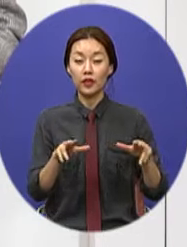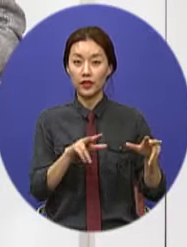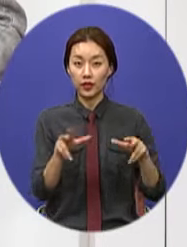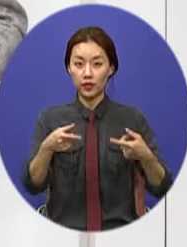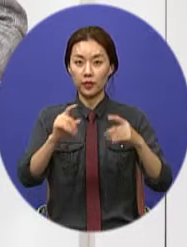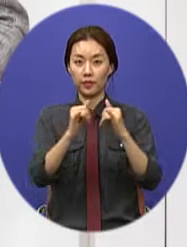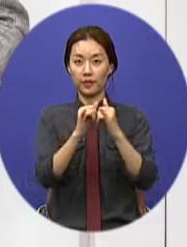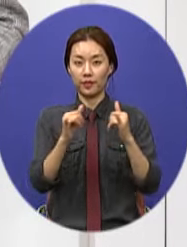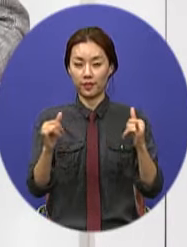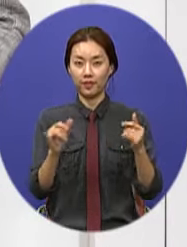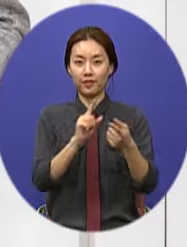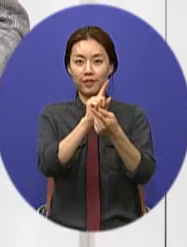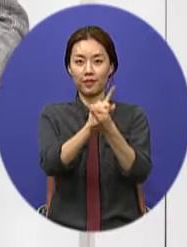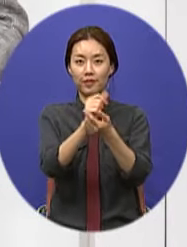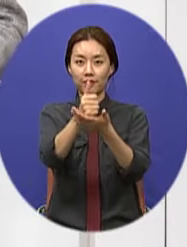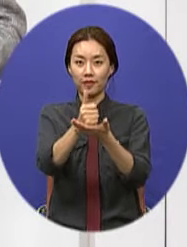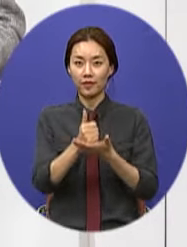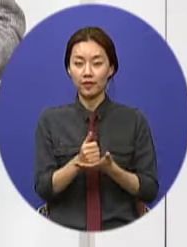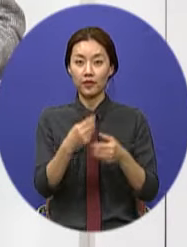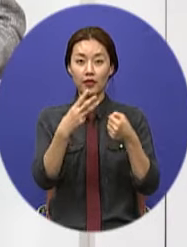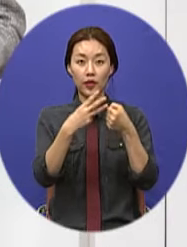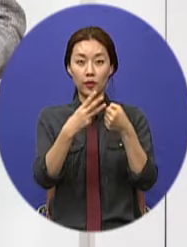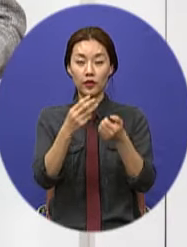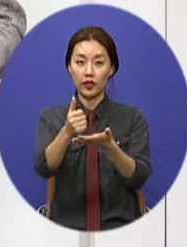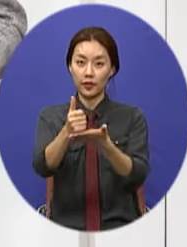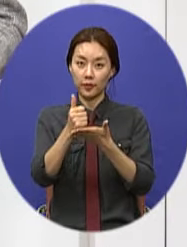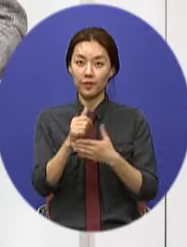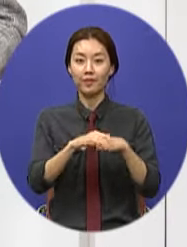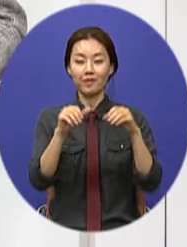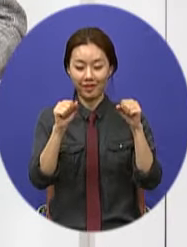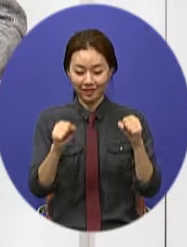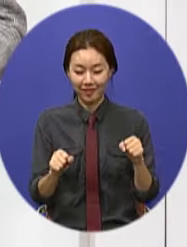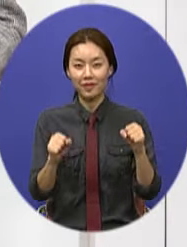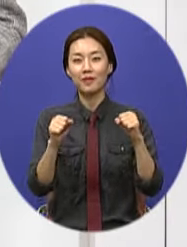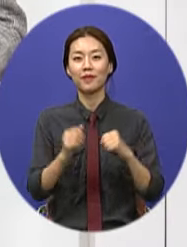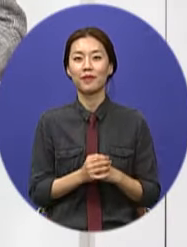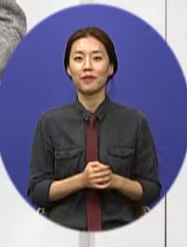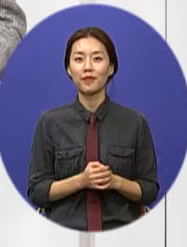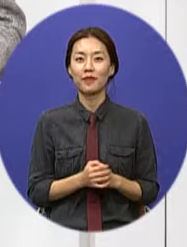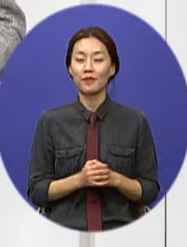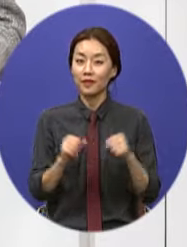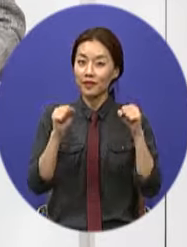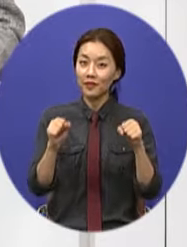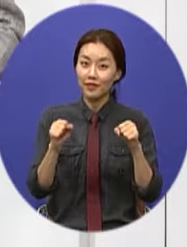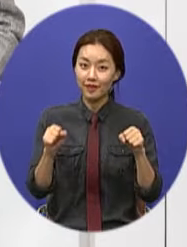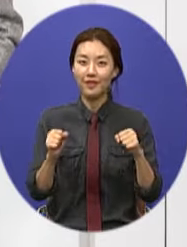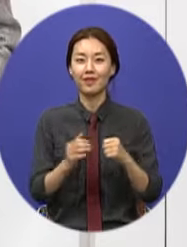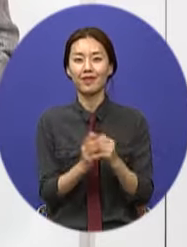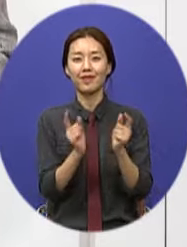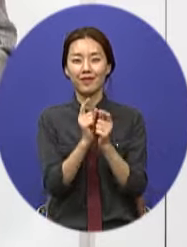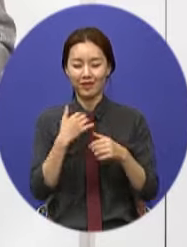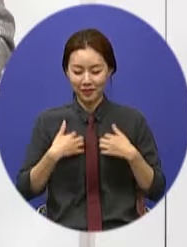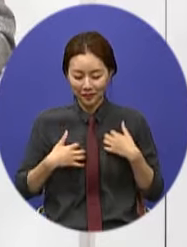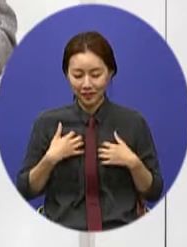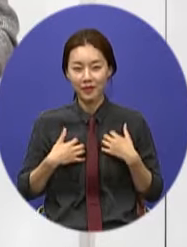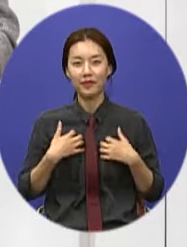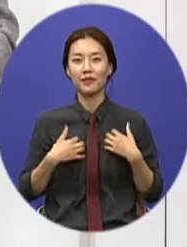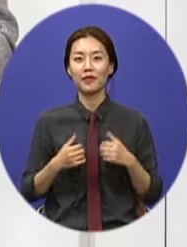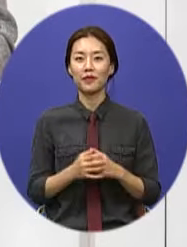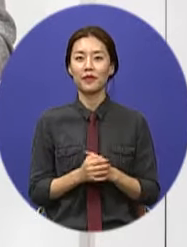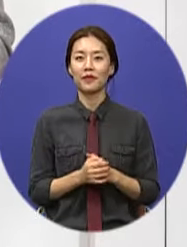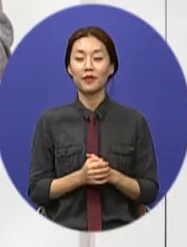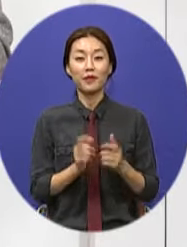즉석 참여자분 모실게요. 네, 세 번째 즉석 참여자입니다. 안녕하세요. 네, 안녕하세요. 네, 반갑습니다. 반갑습니다.